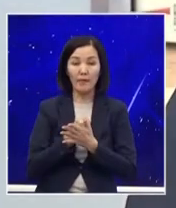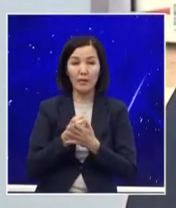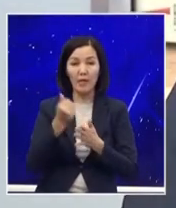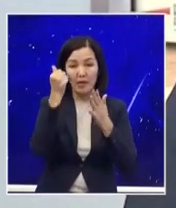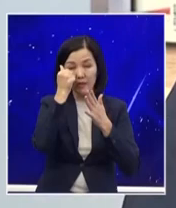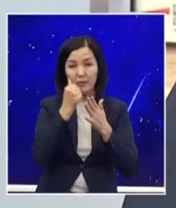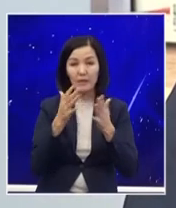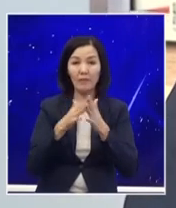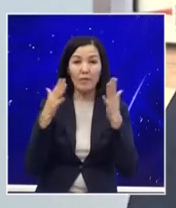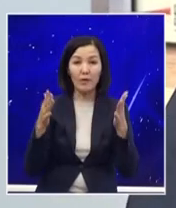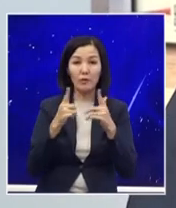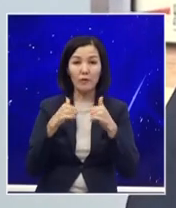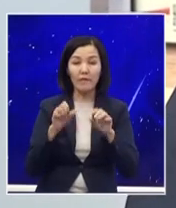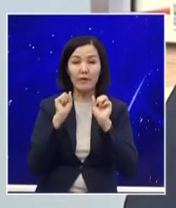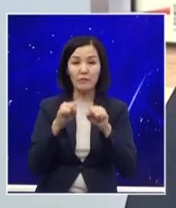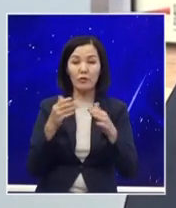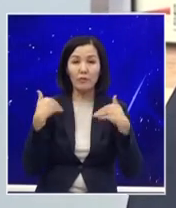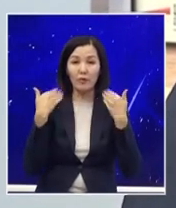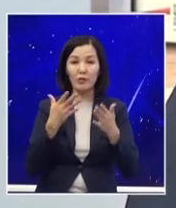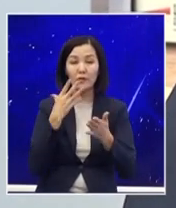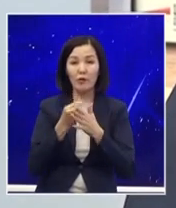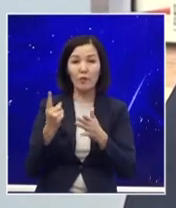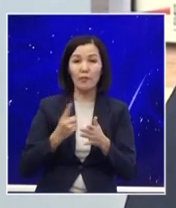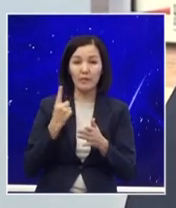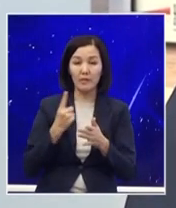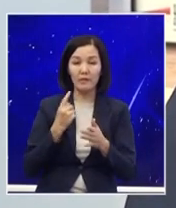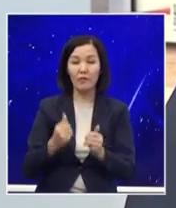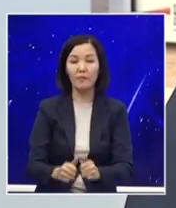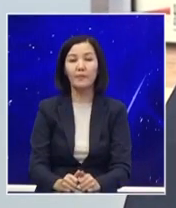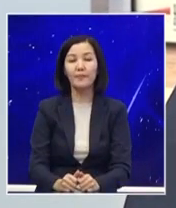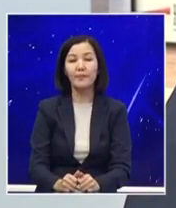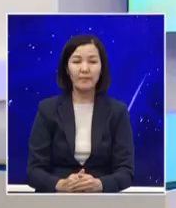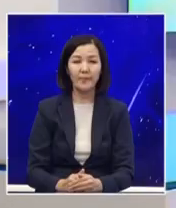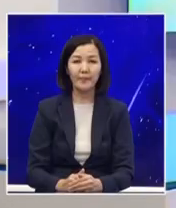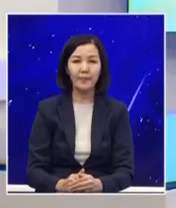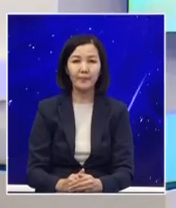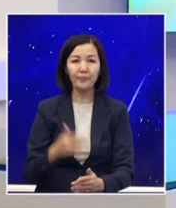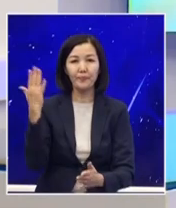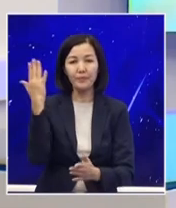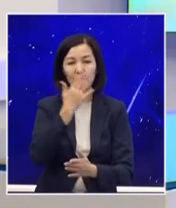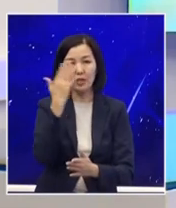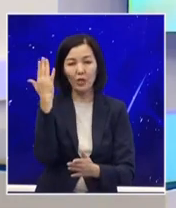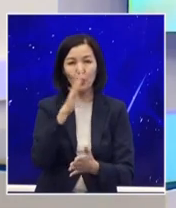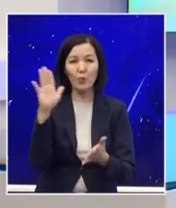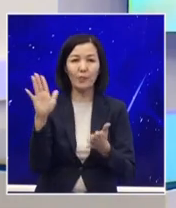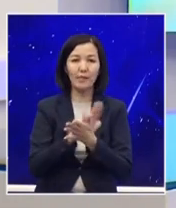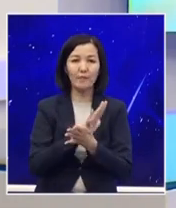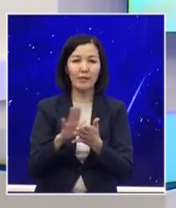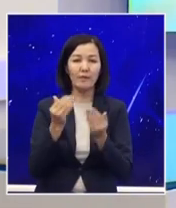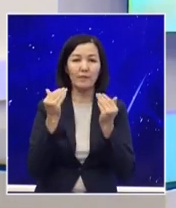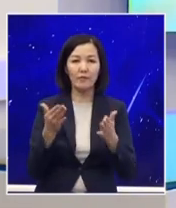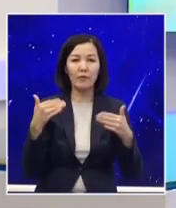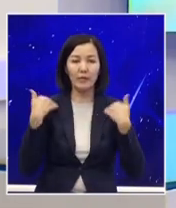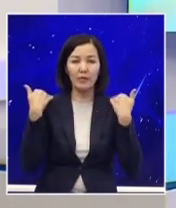Спасибо большое организаторам за возможность показать свое мастерство и не останавливаться на достигнутом. Кинокартину с нулевым